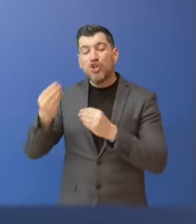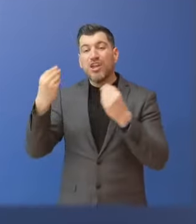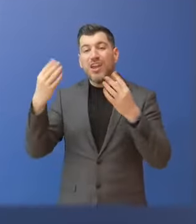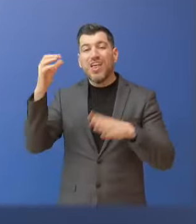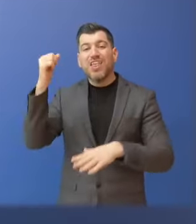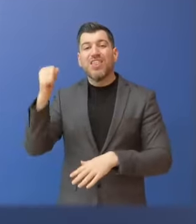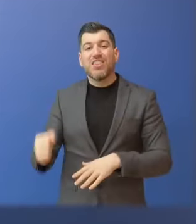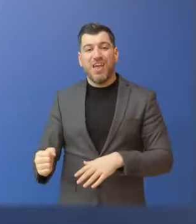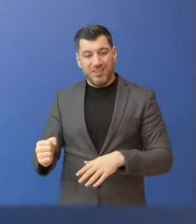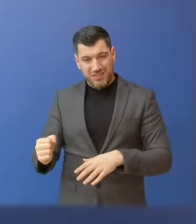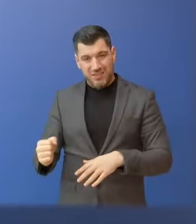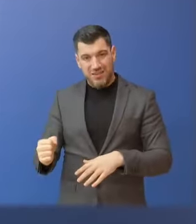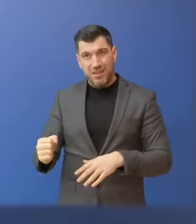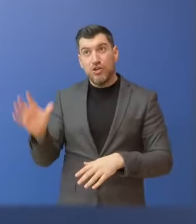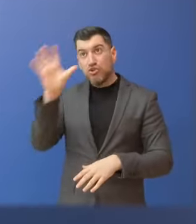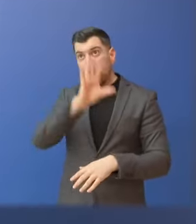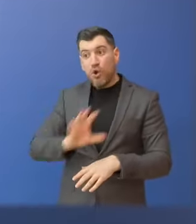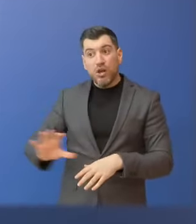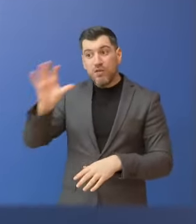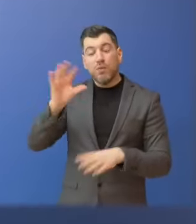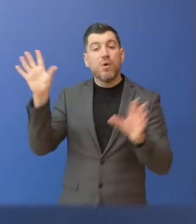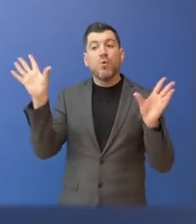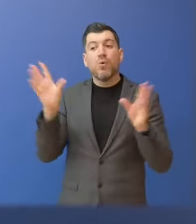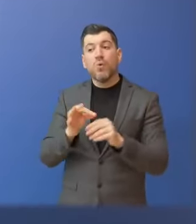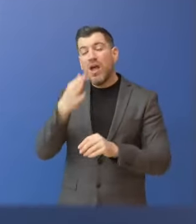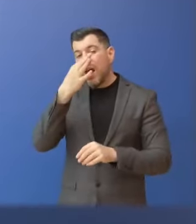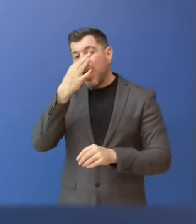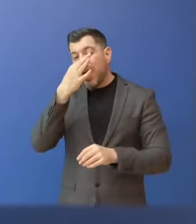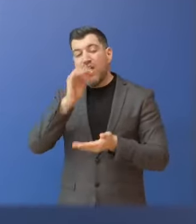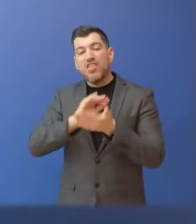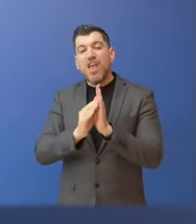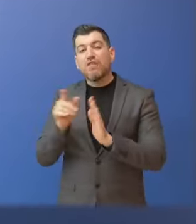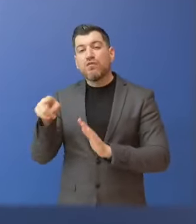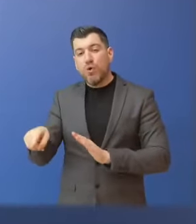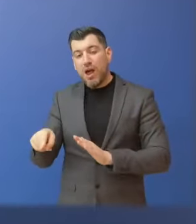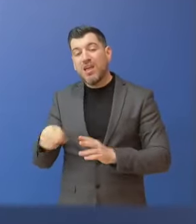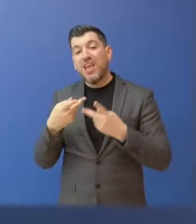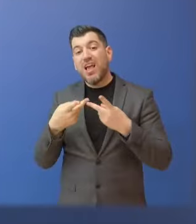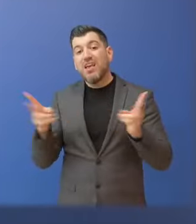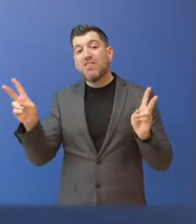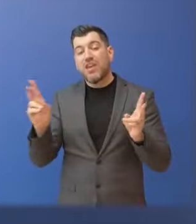όσον αφορά στη διαφθορά και την ελευθερία του τύπου ποιο είναι το σχόλιο της